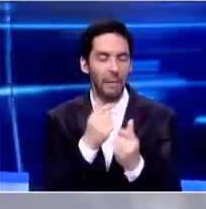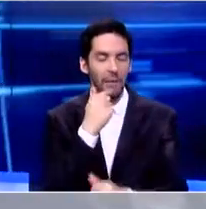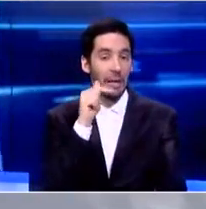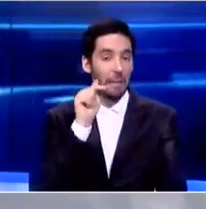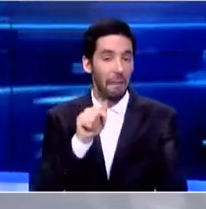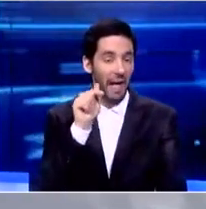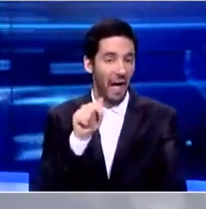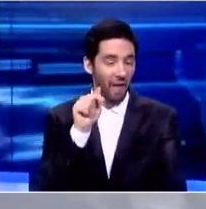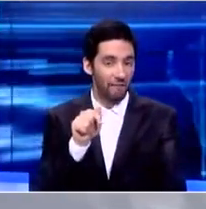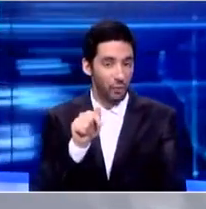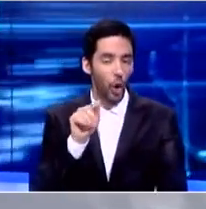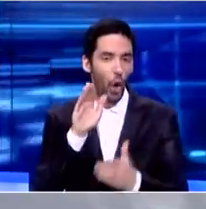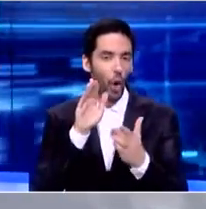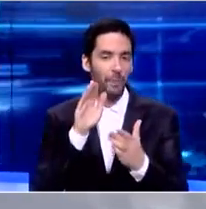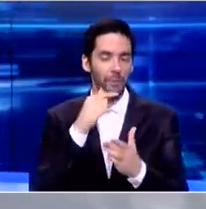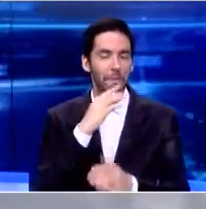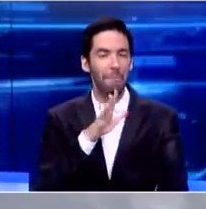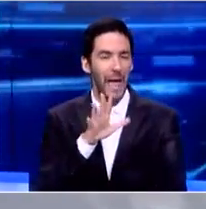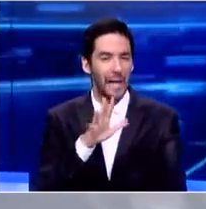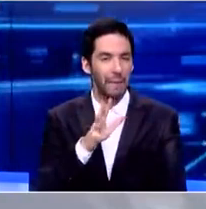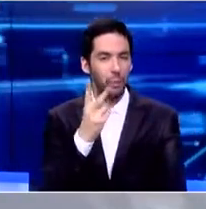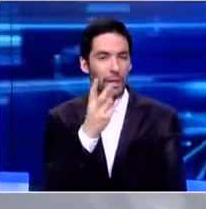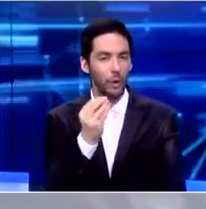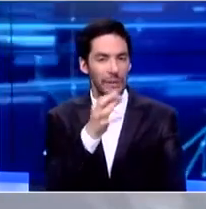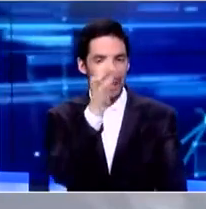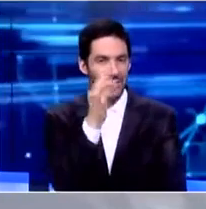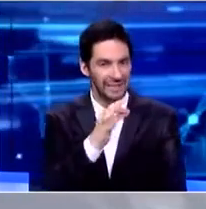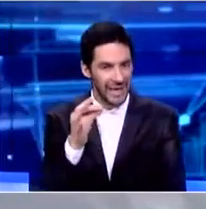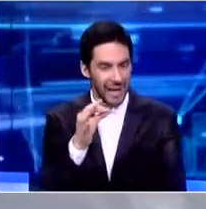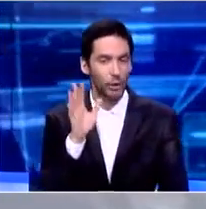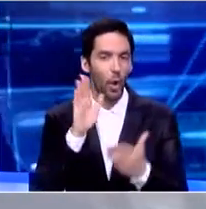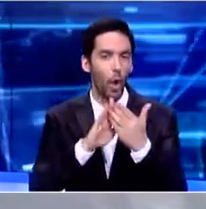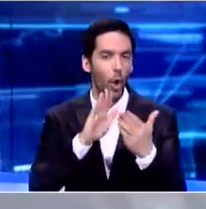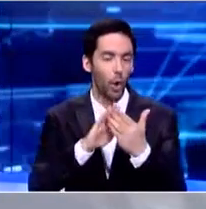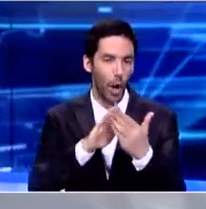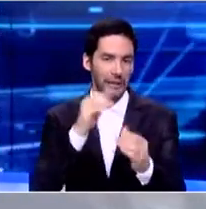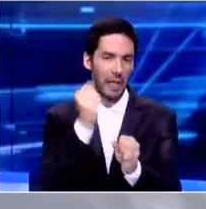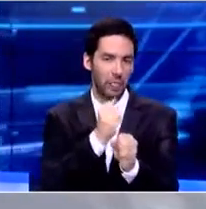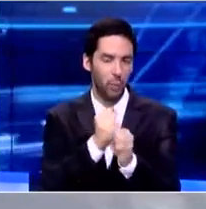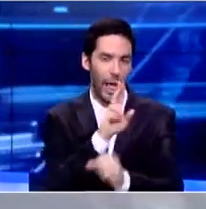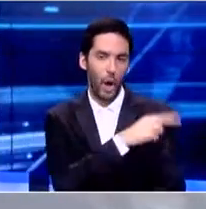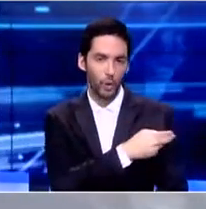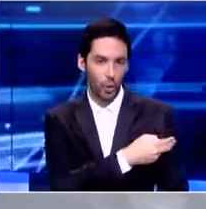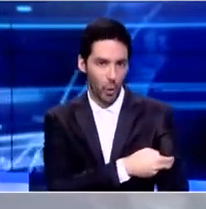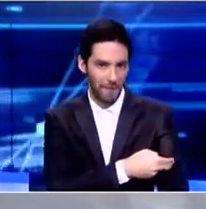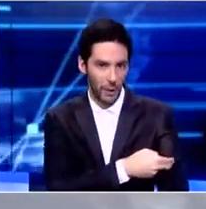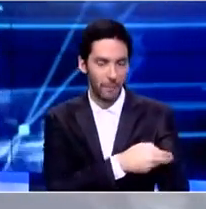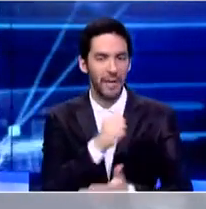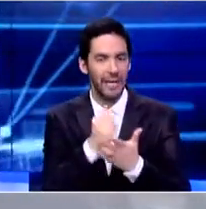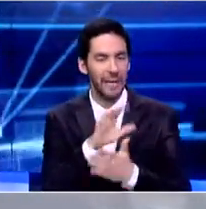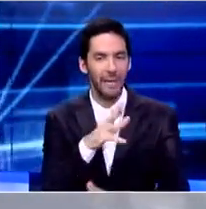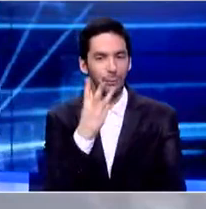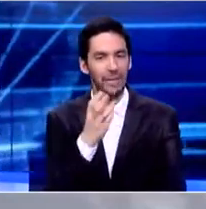ιστορικό. Περίπου 1 στα 4 είναι εργαζόμενοι στο χώρο της υγείας και περίπου στο